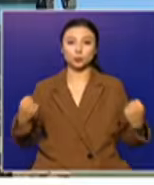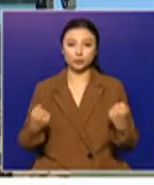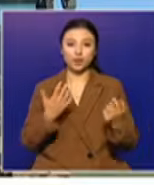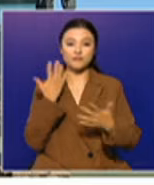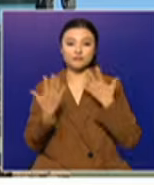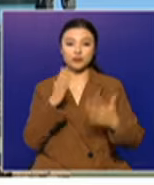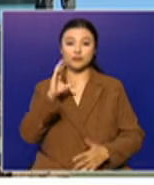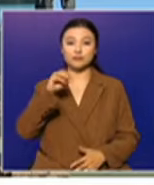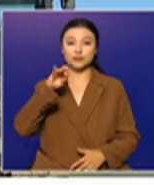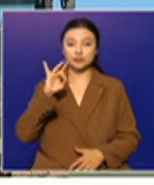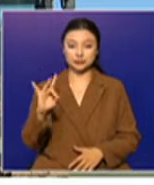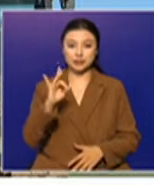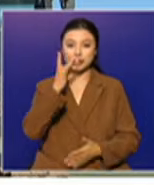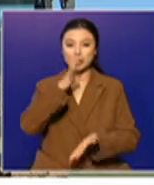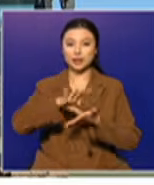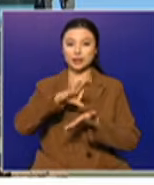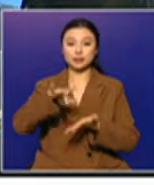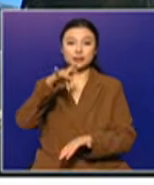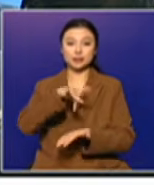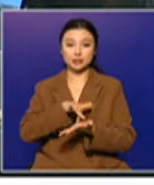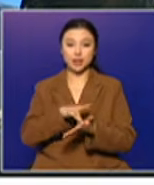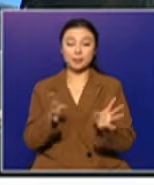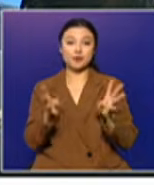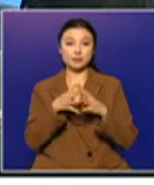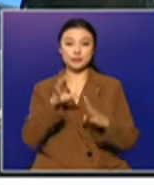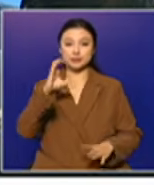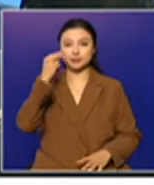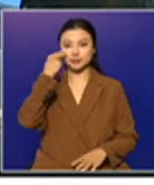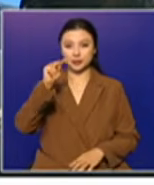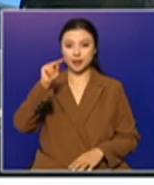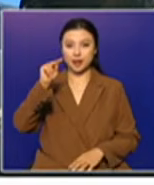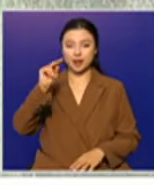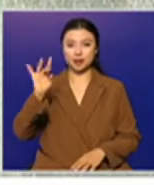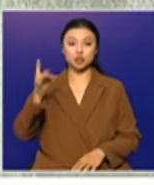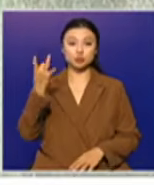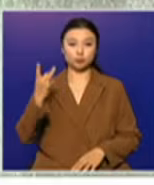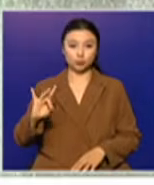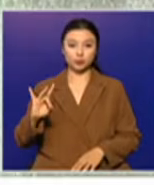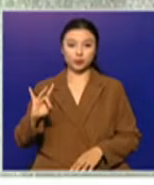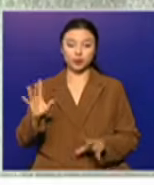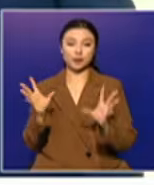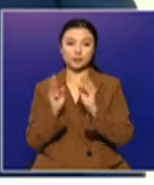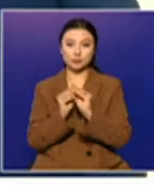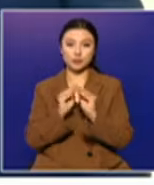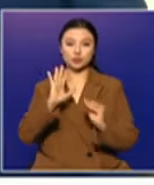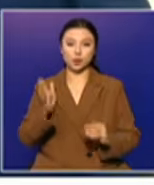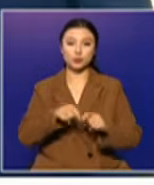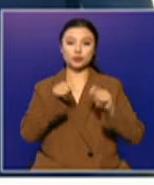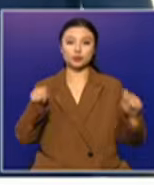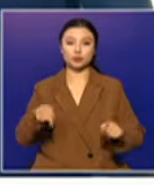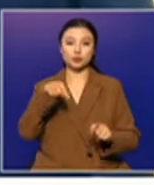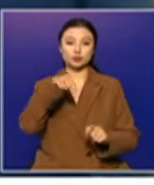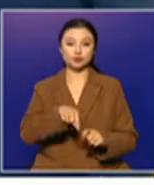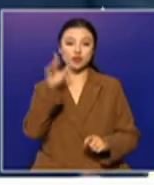басталды. Жобаны Самұрық Энерго Қытай компаниясымен бірлесіп жүзеге асыруда. Ал болашақ нысанның іргетасына билік пен бизнес өкілдері уақыт